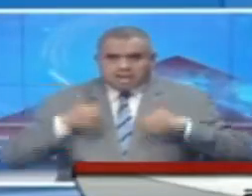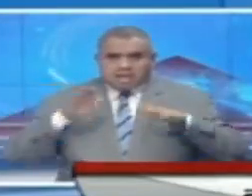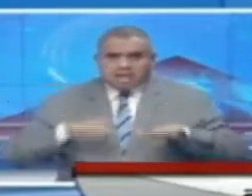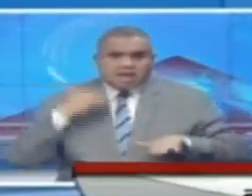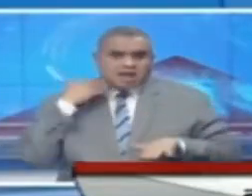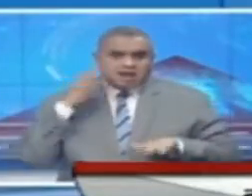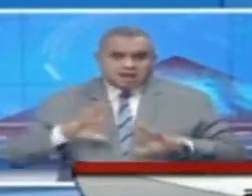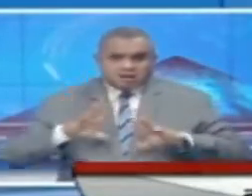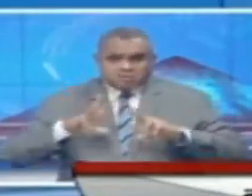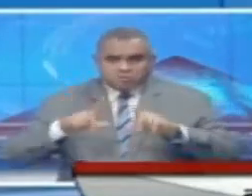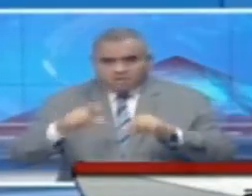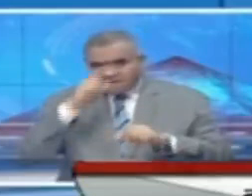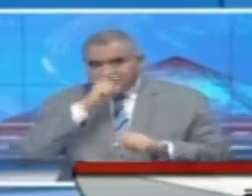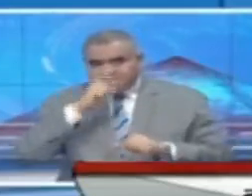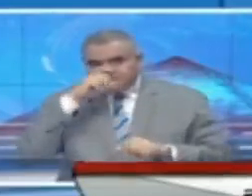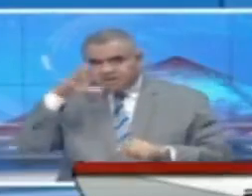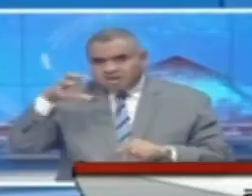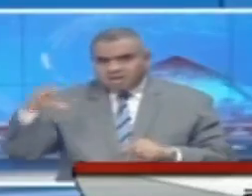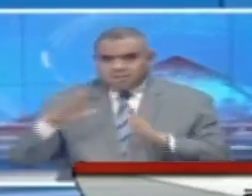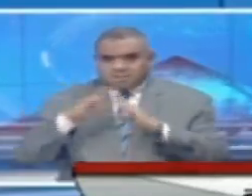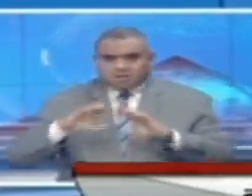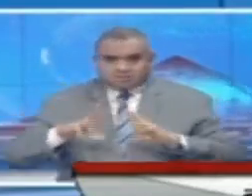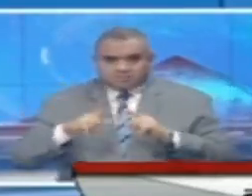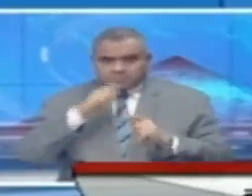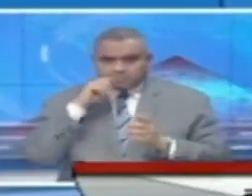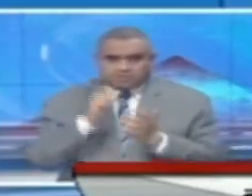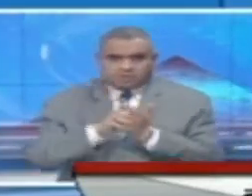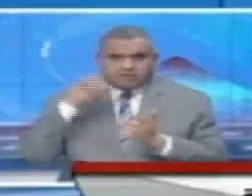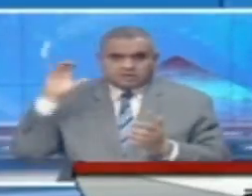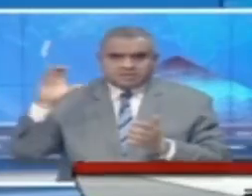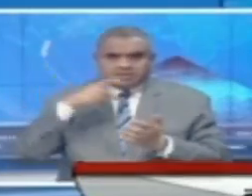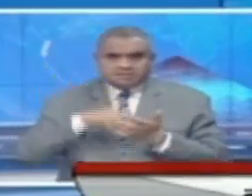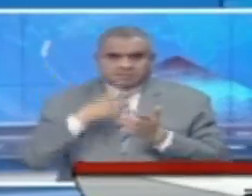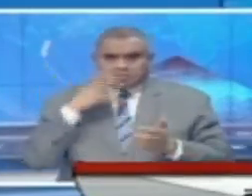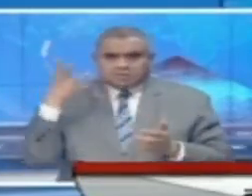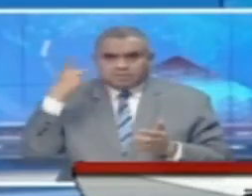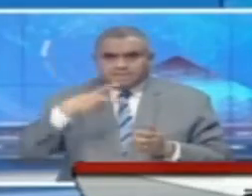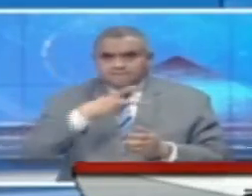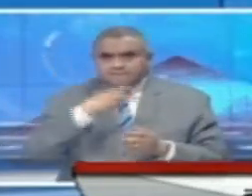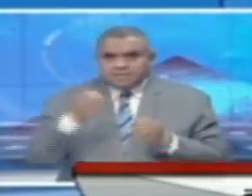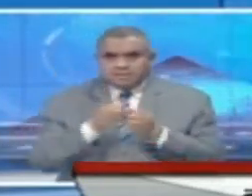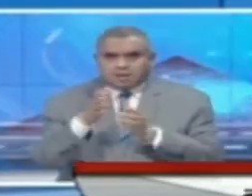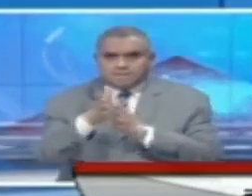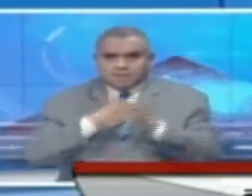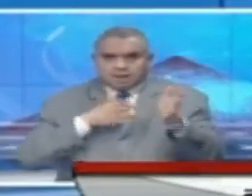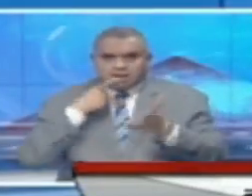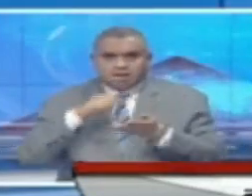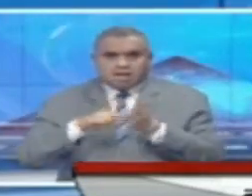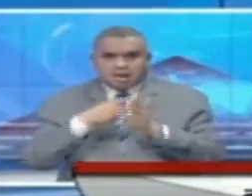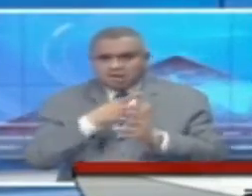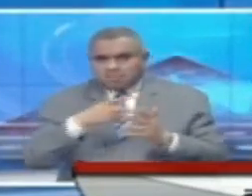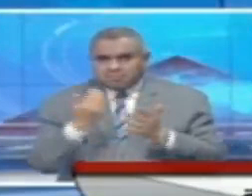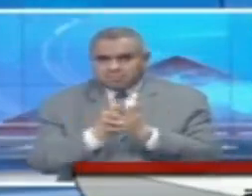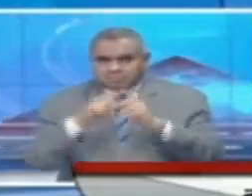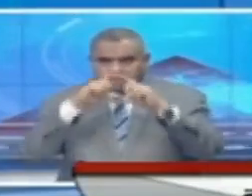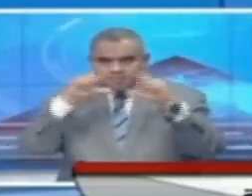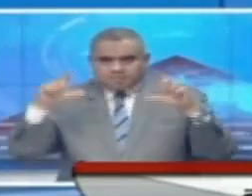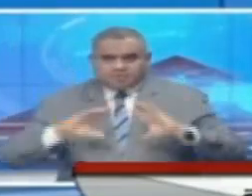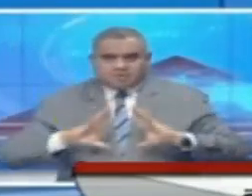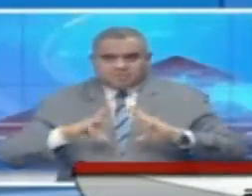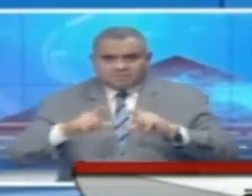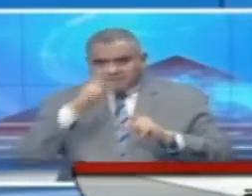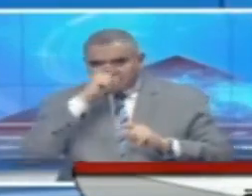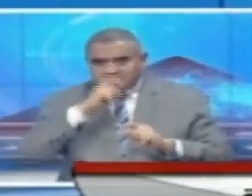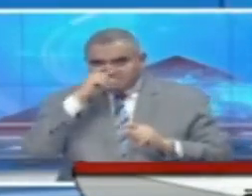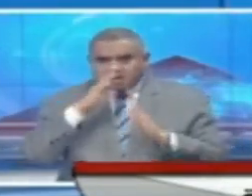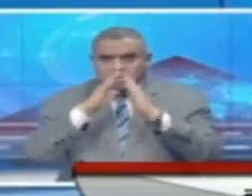كريمة لتطوير قرى الريف المصري. وأكد الرئيس السيسي رصد 200 مليار جنيه لكل مرحلة في مبادرة تطوير